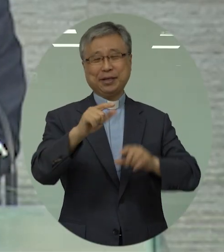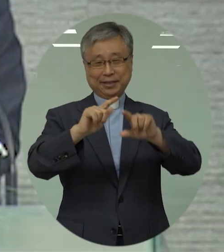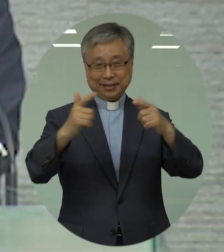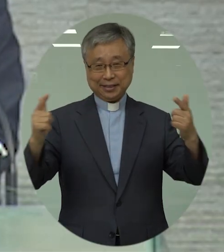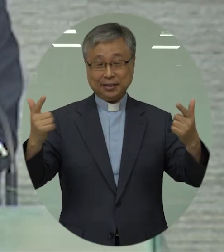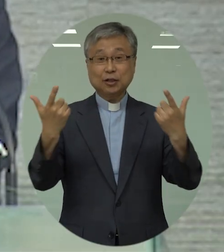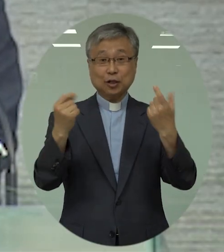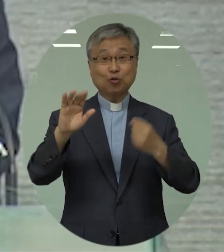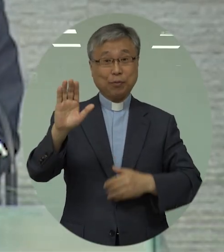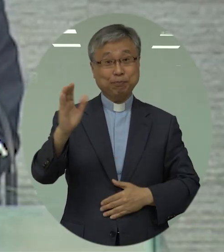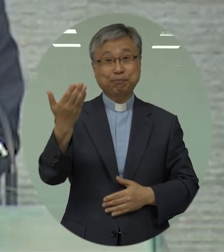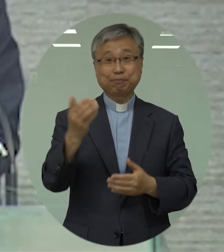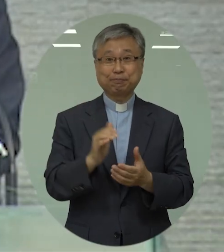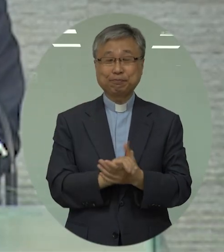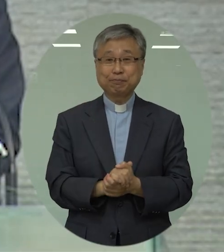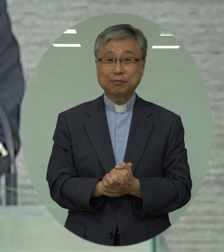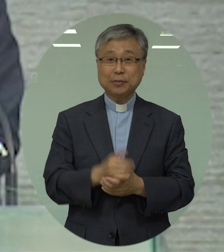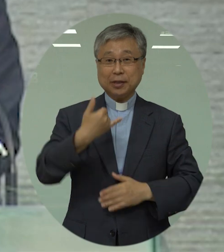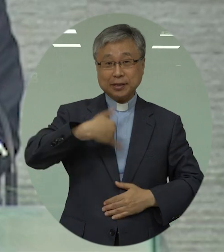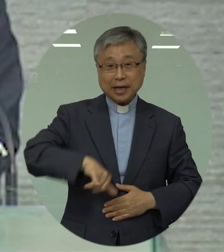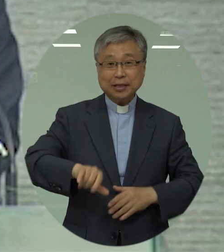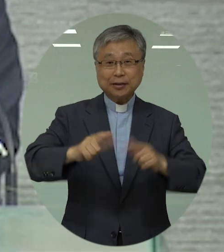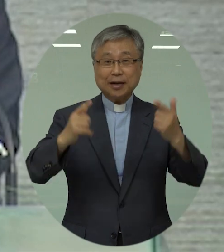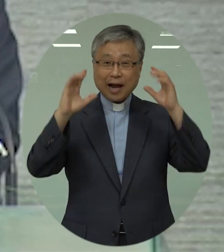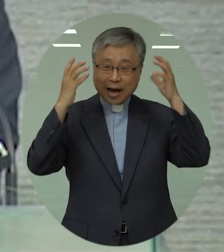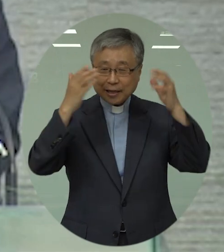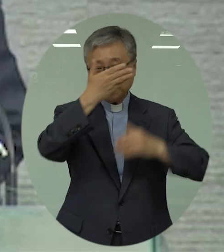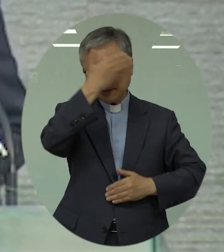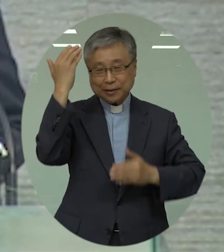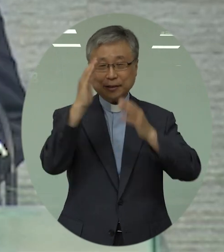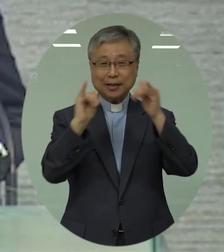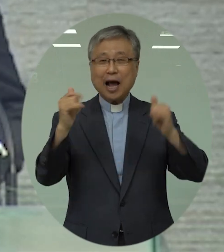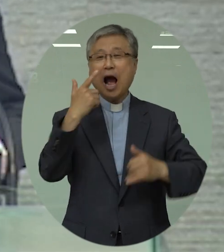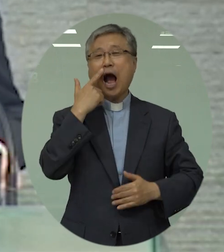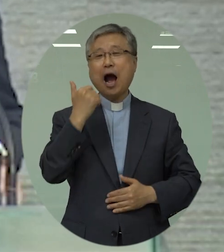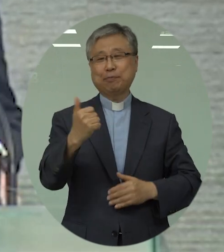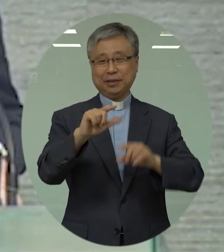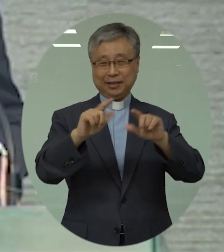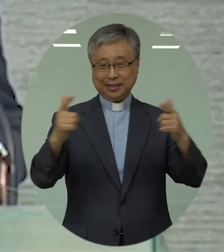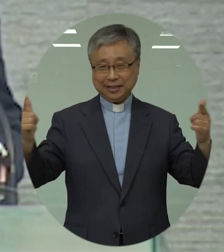이렇게 되겠죠. 네, 자녀들, 아이들, 청년들, 아비들.